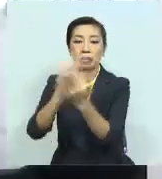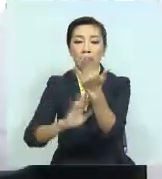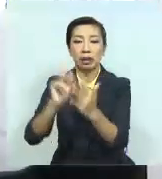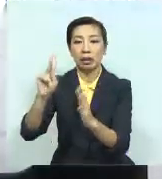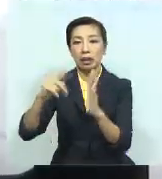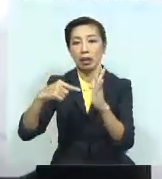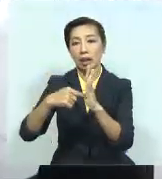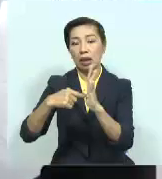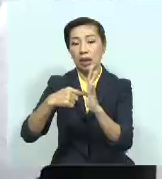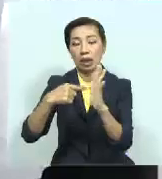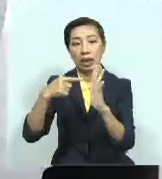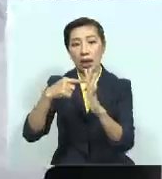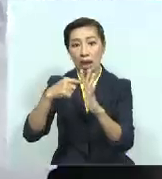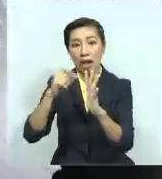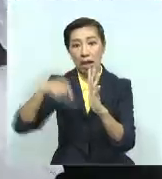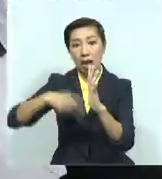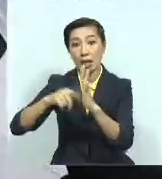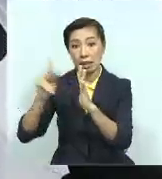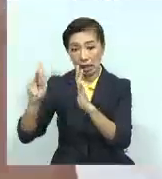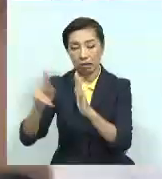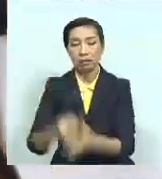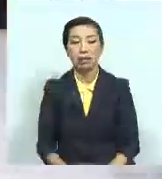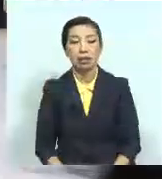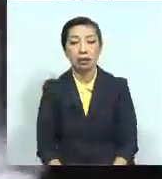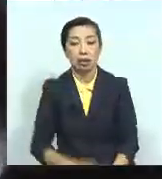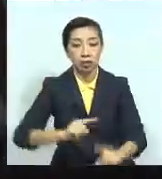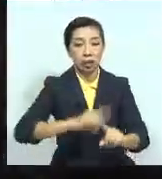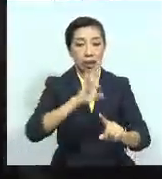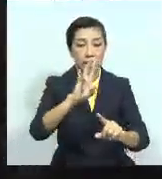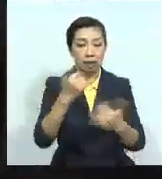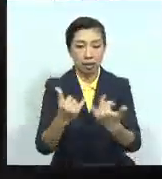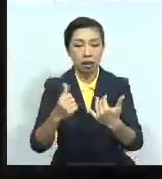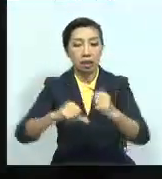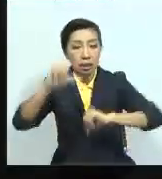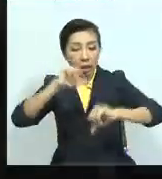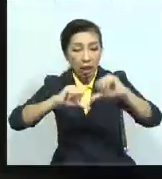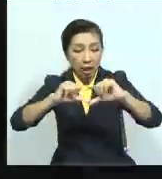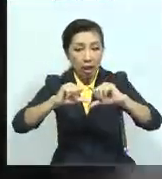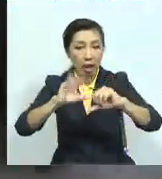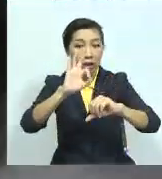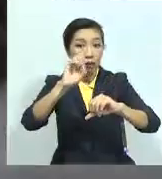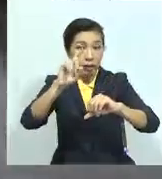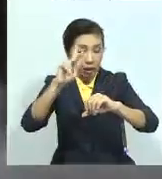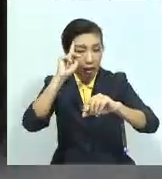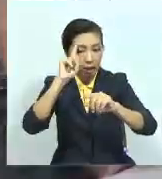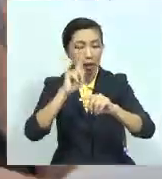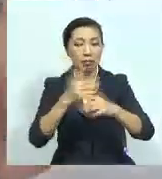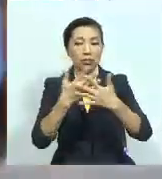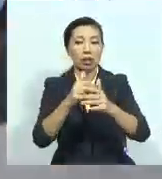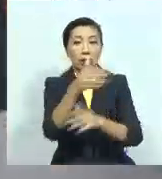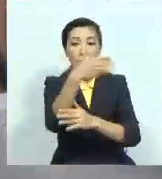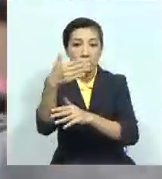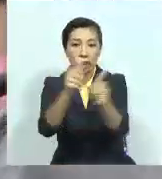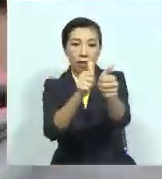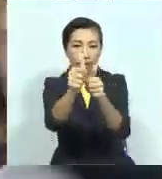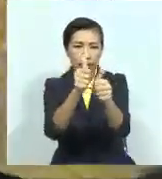ถานครับส่วนในเดือนกรกฎาคมปีนี้ก็จะมีการแข่งขันด้านฟิสิกส์ระดับนานาชาติที่ประเทศอิสราเอลซึ่งทางสส